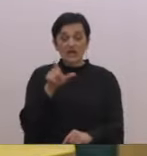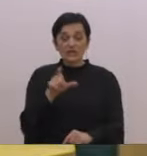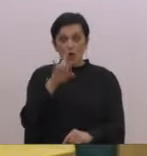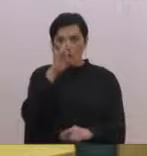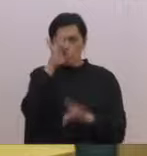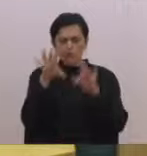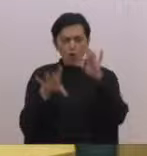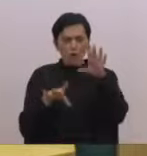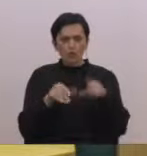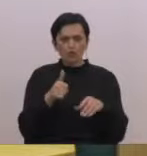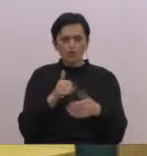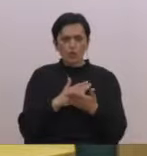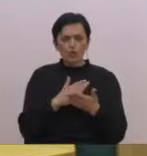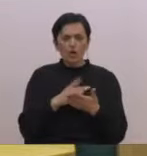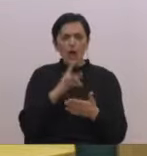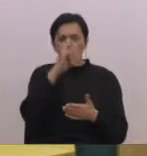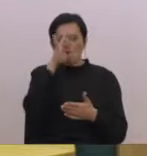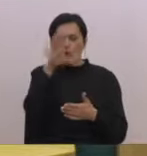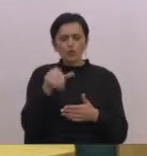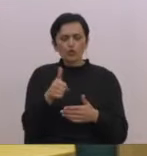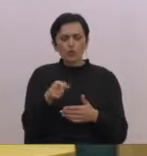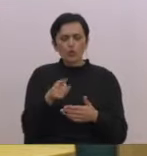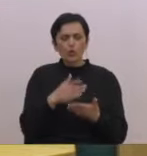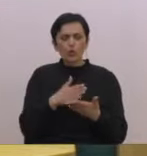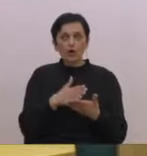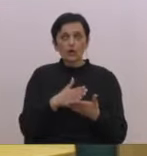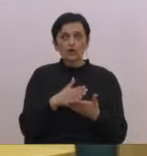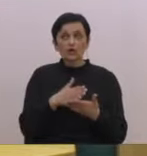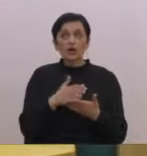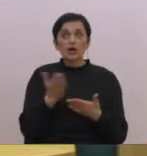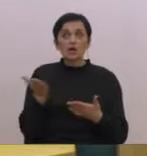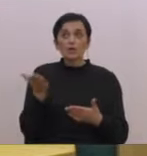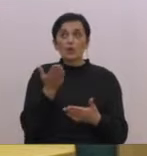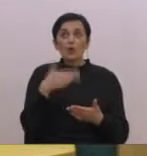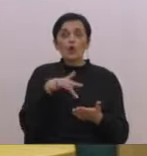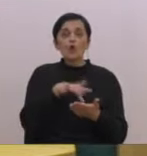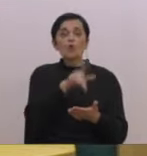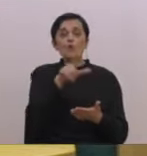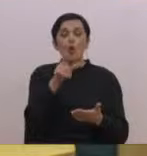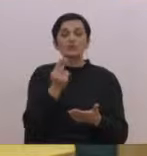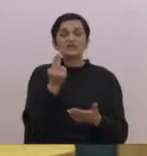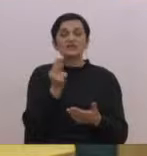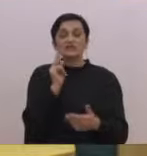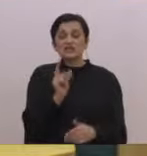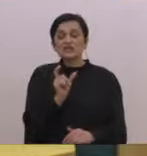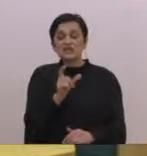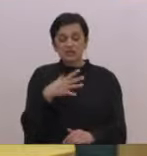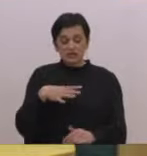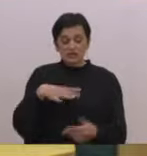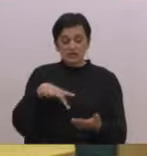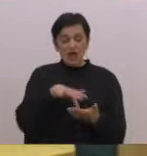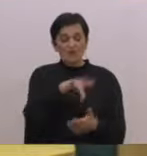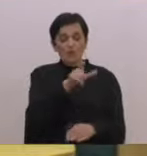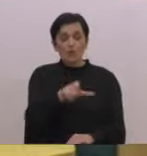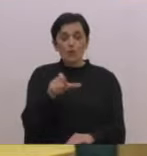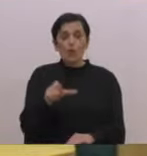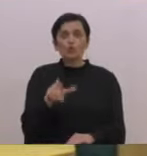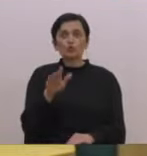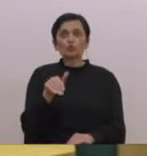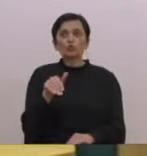populizmi, raneretaris, ai rugur ari es populizmi, gekitkhebi. Am o idee, că ce, mosahleobis, ritshovnobas, sakartvelos, mokhalakhebis,